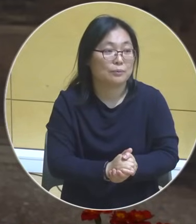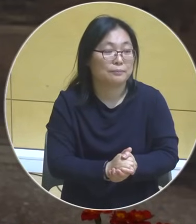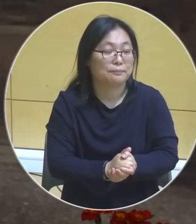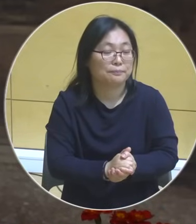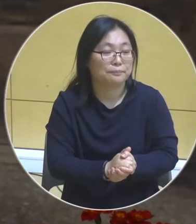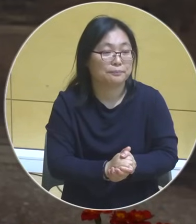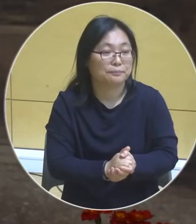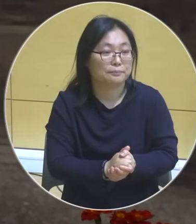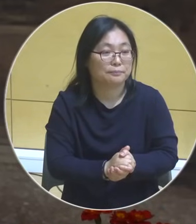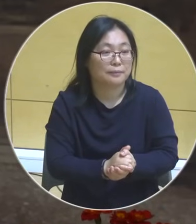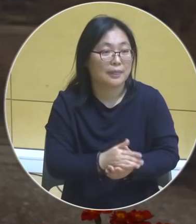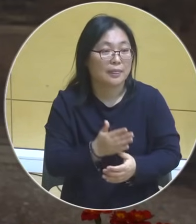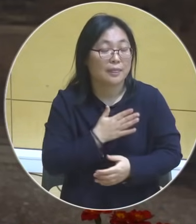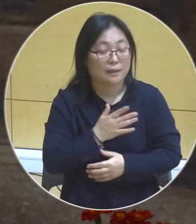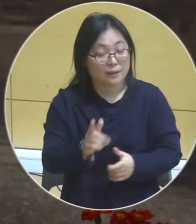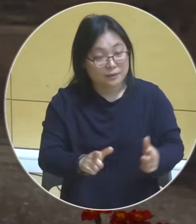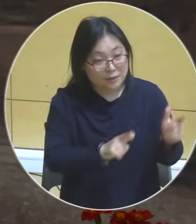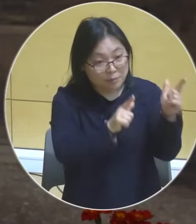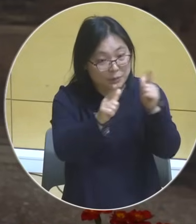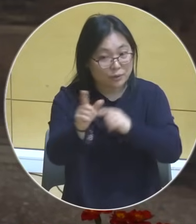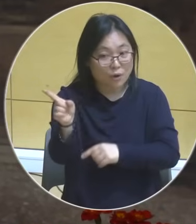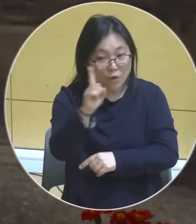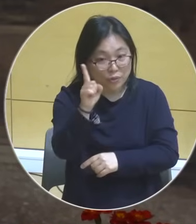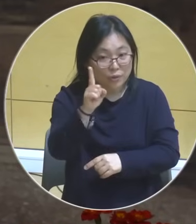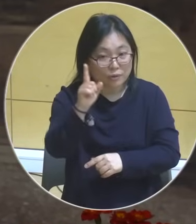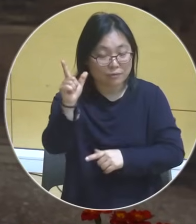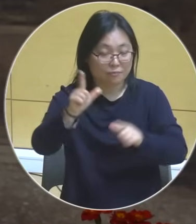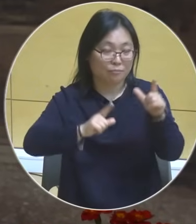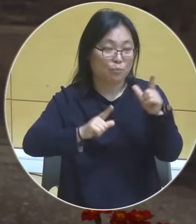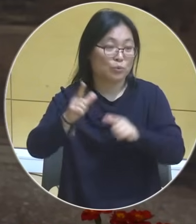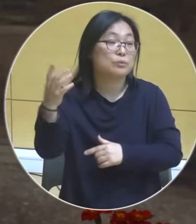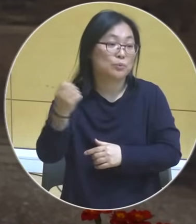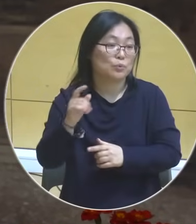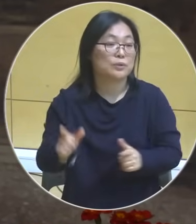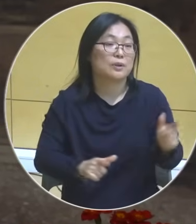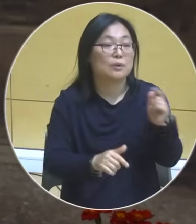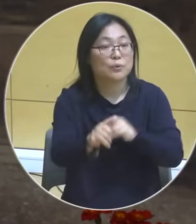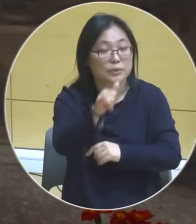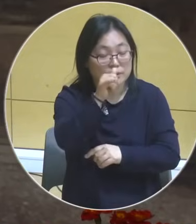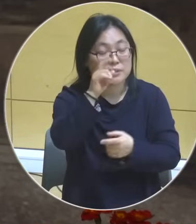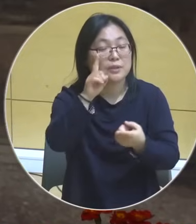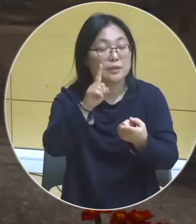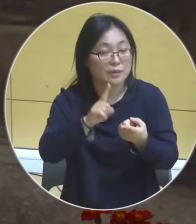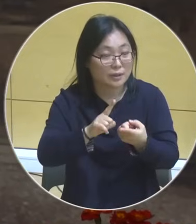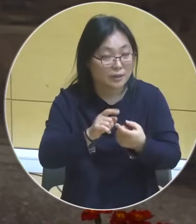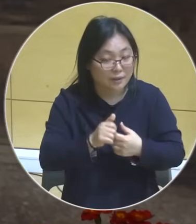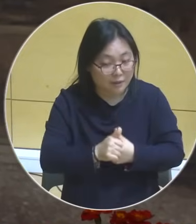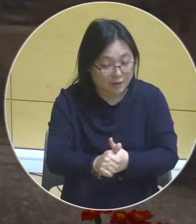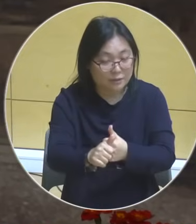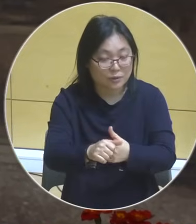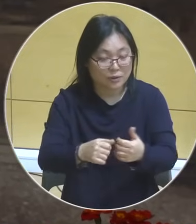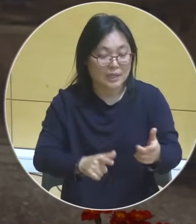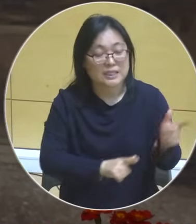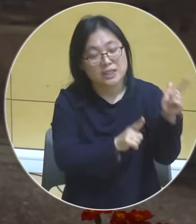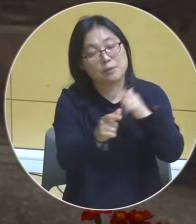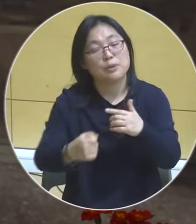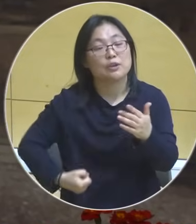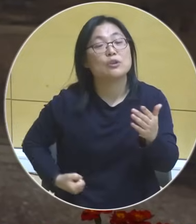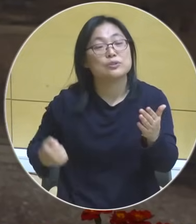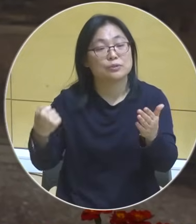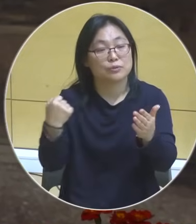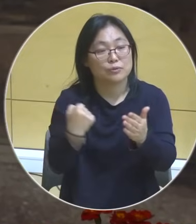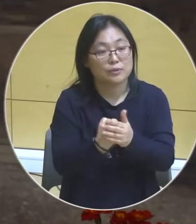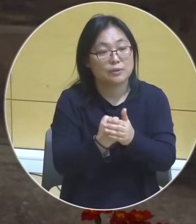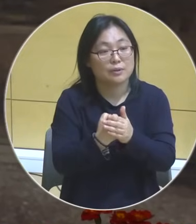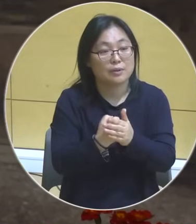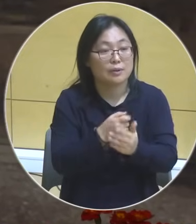하여금 자기들 삶에 있어서 어떤 태도로 살아가느냐에 따라서 바로 그 삶이 결정된다고 그렇게